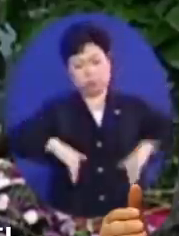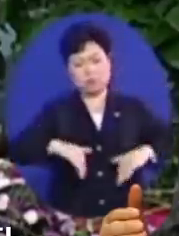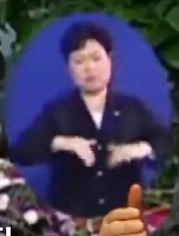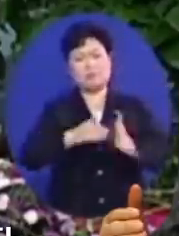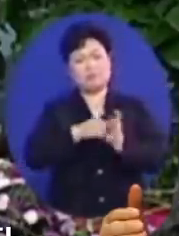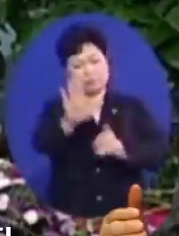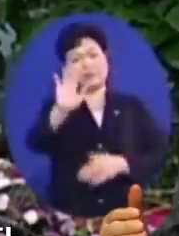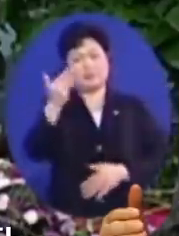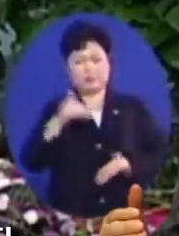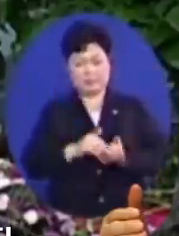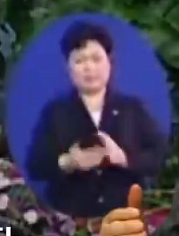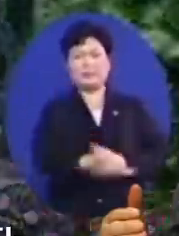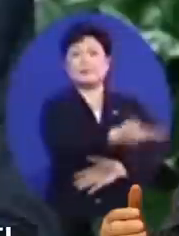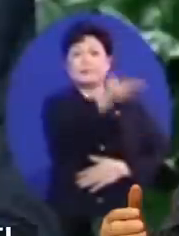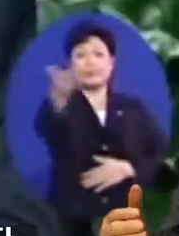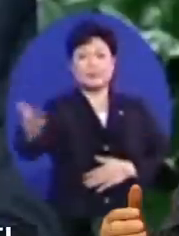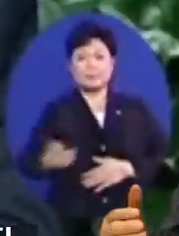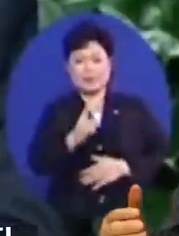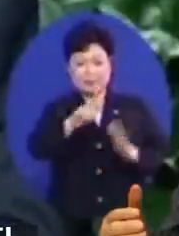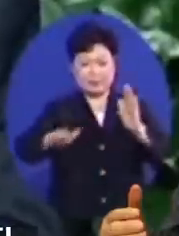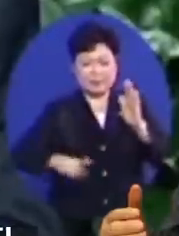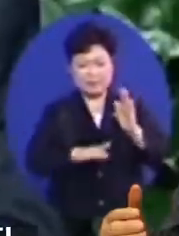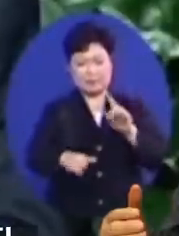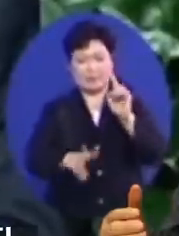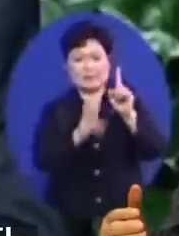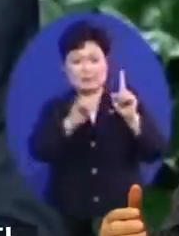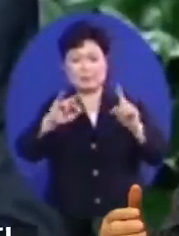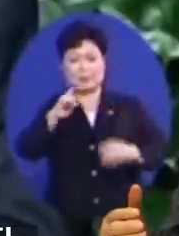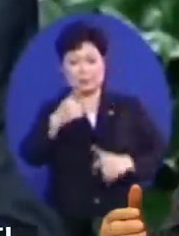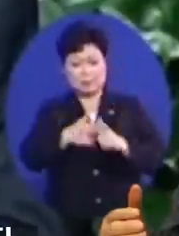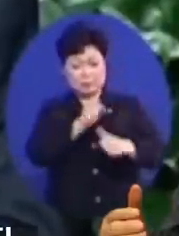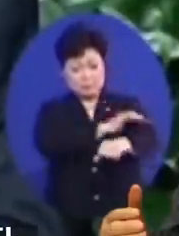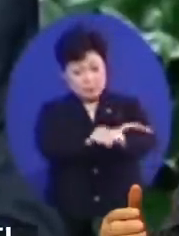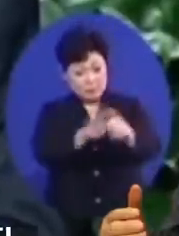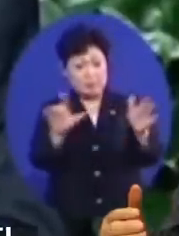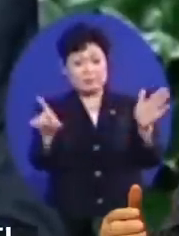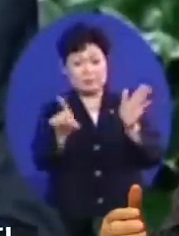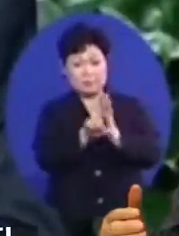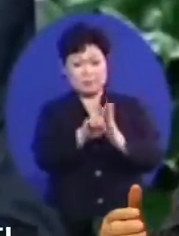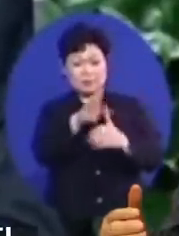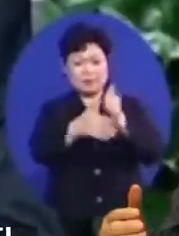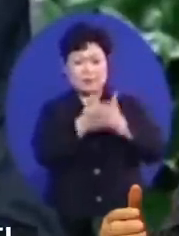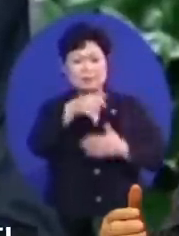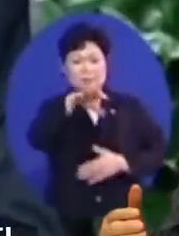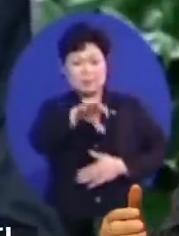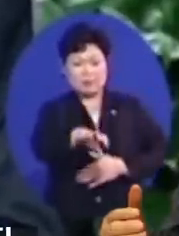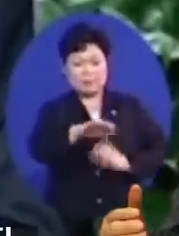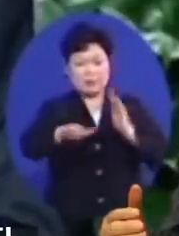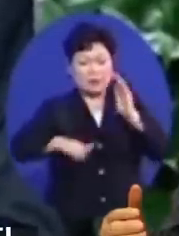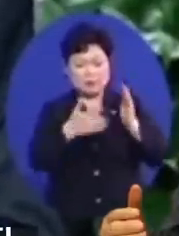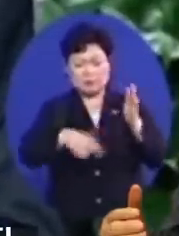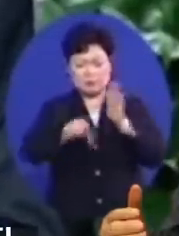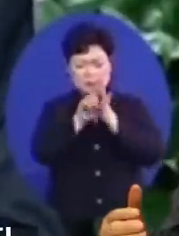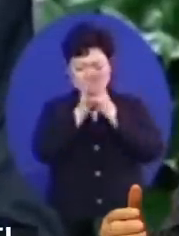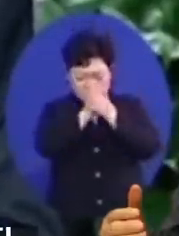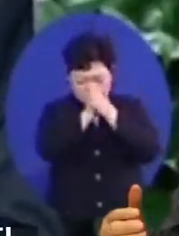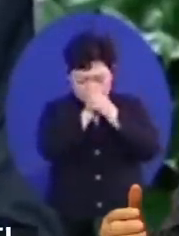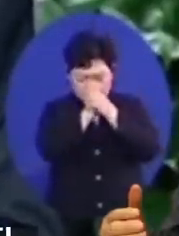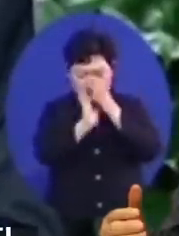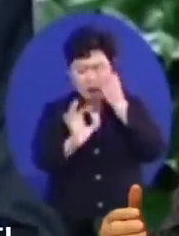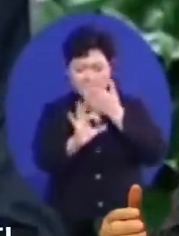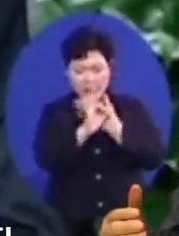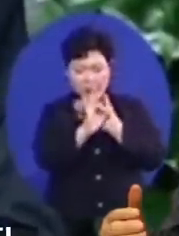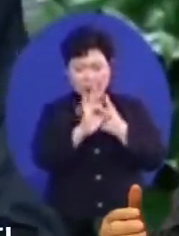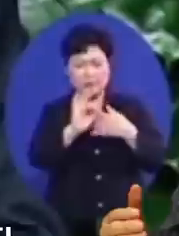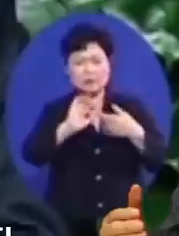것입니다. 여러분 한 가정에 한 사람이라도 예수님을 잘 믿고 하나님 앞에 가정을 위해서 기도하면 그 중보기도가